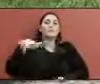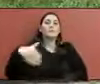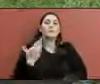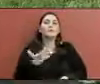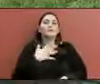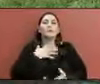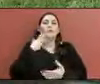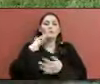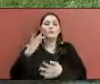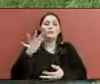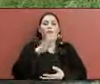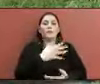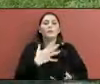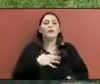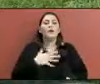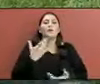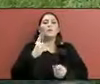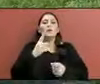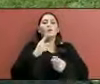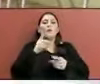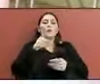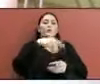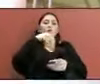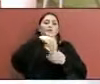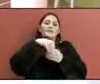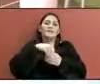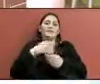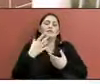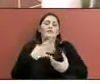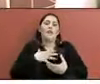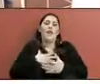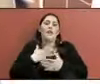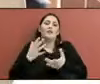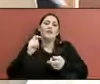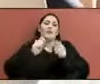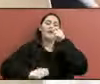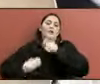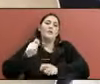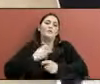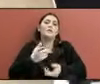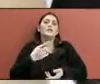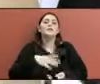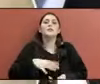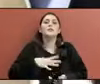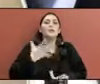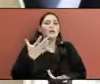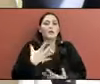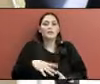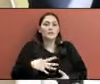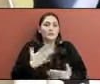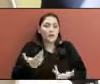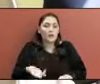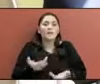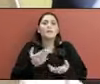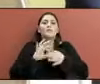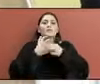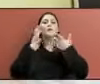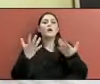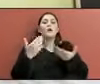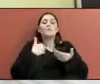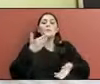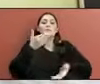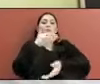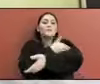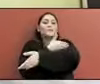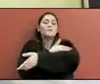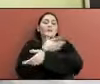kurum, kuruluş. Vatandaşımızın 153'ü arayıp sadece isteğini yerine getirmesi bizim hizmetleri